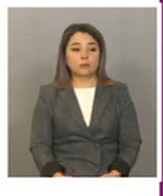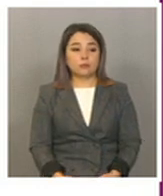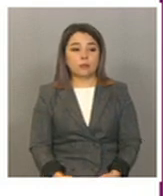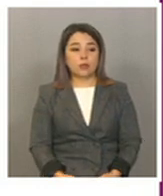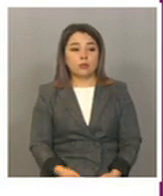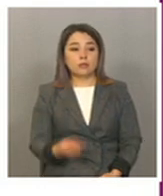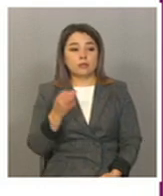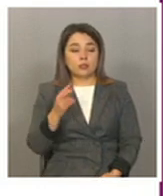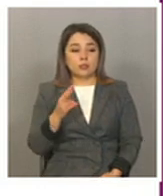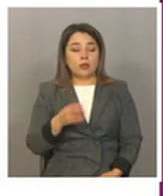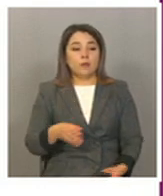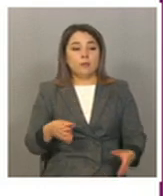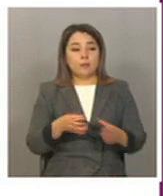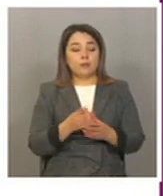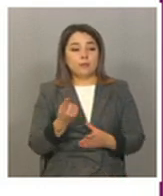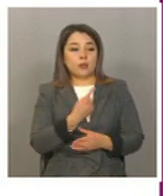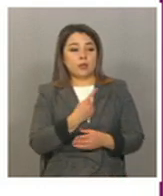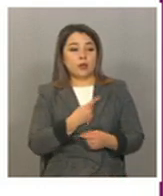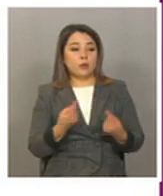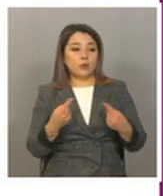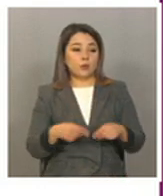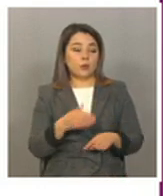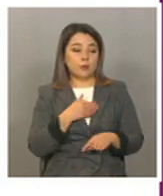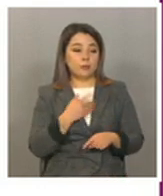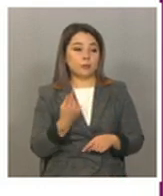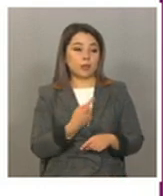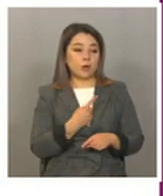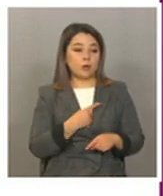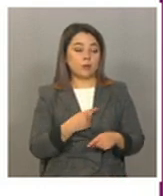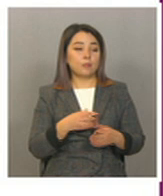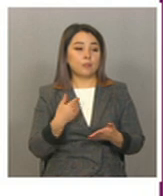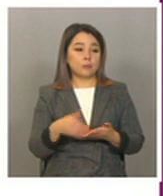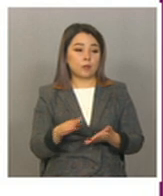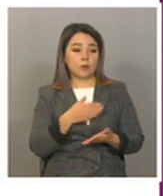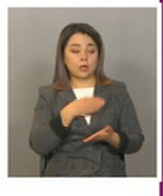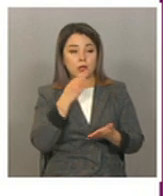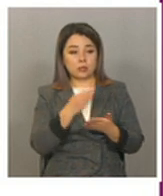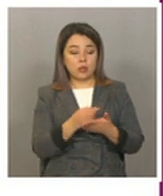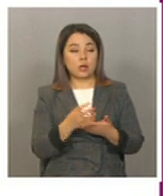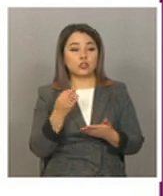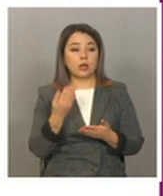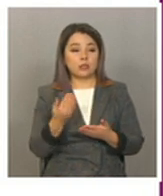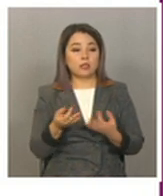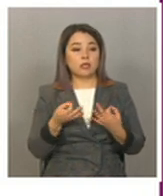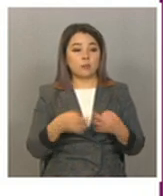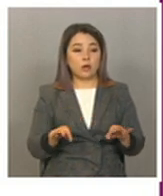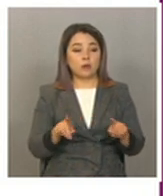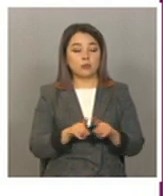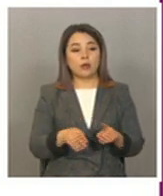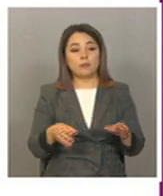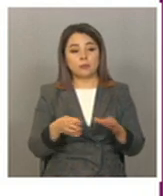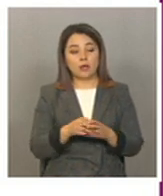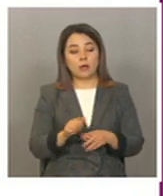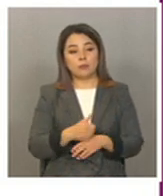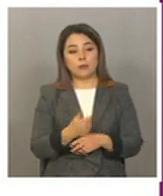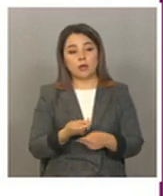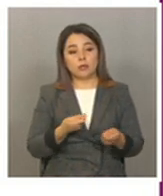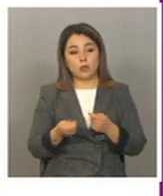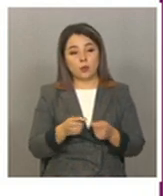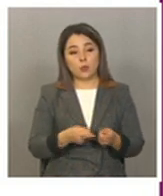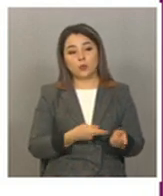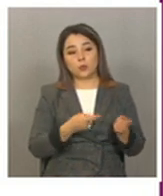Сын монархиясын құлату, монархиялық биліктен бас тарту және демократиялық билікке